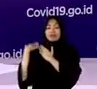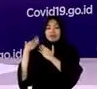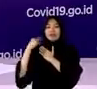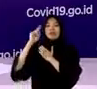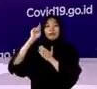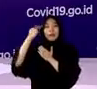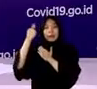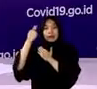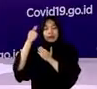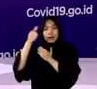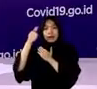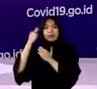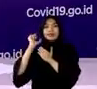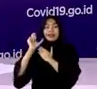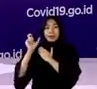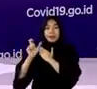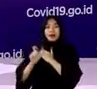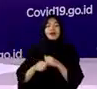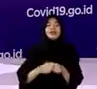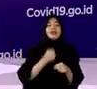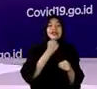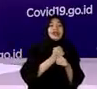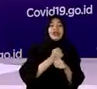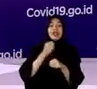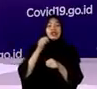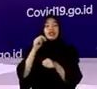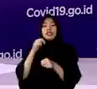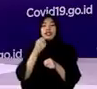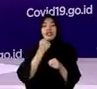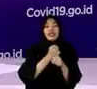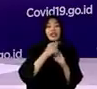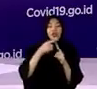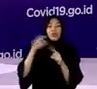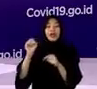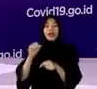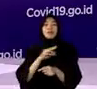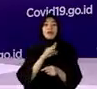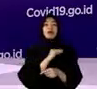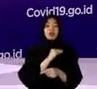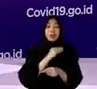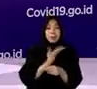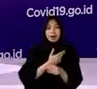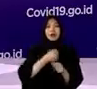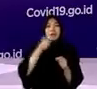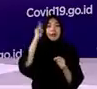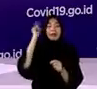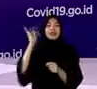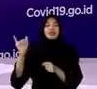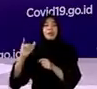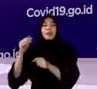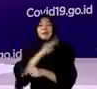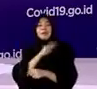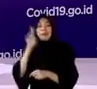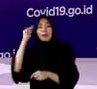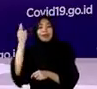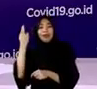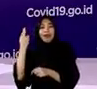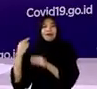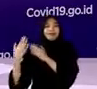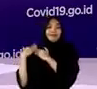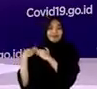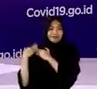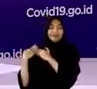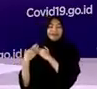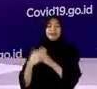pemerintah dengan skema G2G atau antar pemerintah, sehingga keaslian vaksin dapat dijamin. Pada